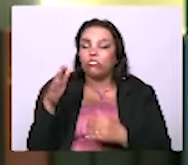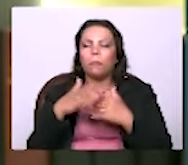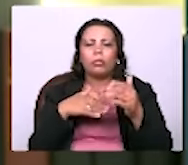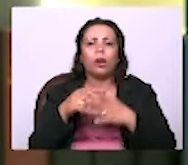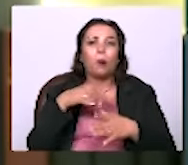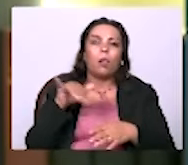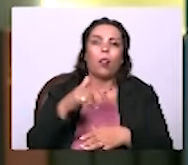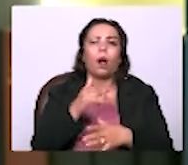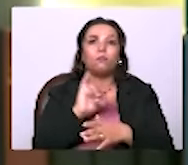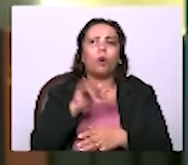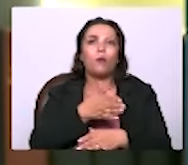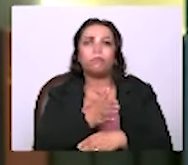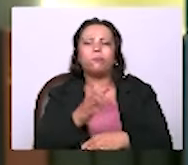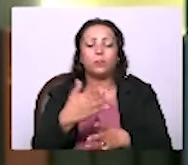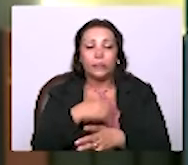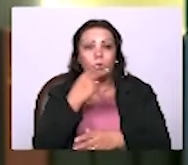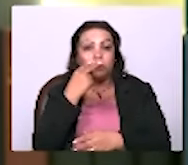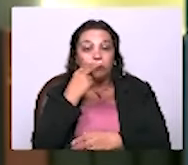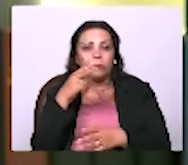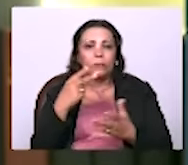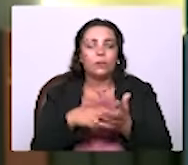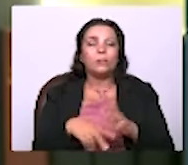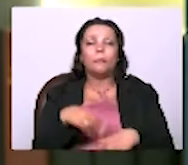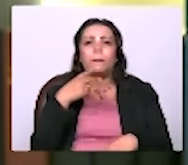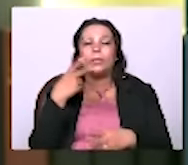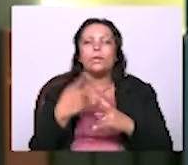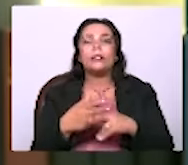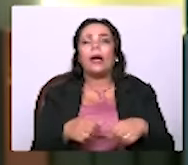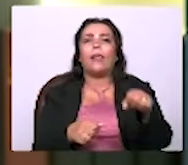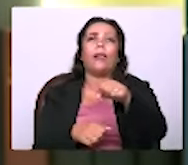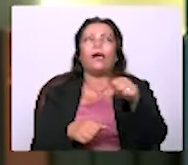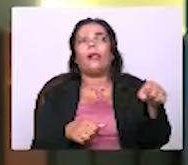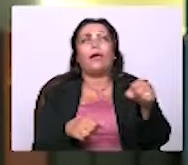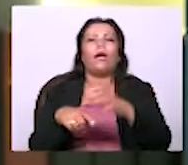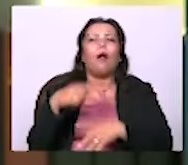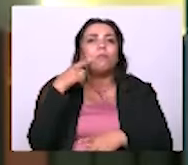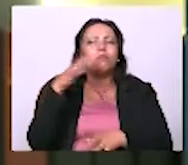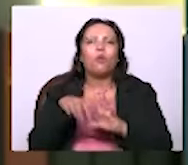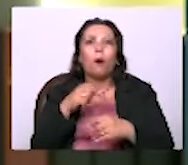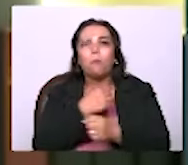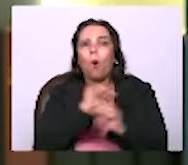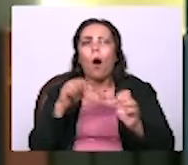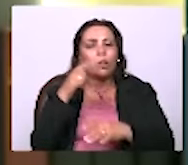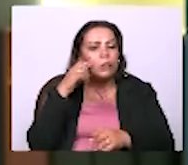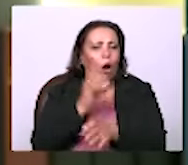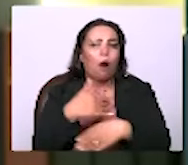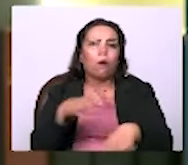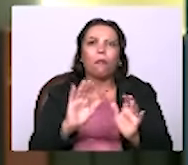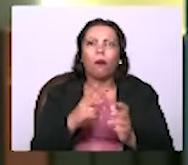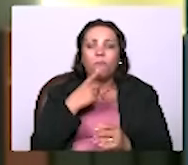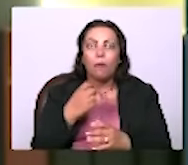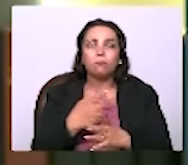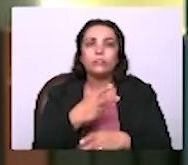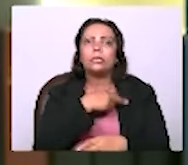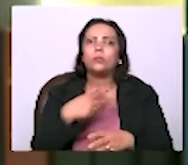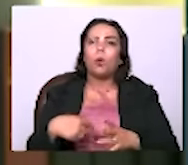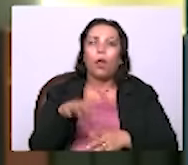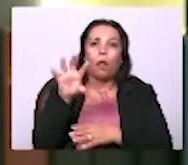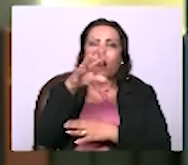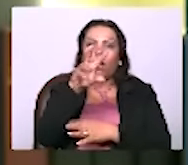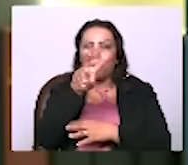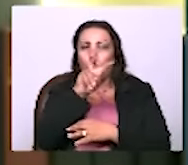ماشي حتى في بالعربيه بتشوف الناس بتسوق ازاي يعني في طبعا حاله من حالات الانفلات يعني الدوله بتضع ردارات